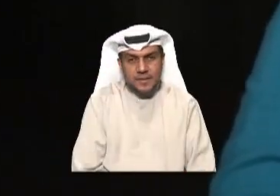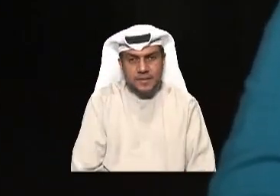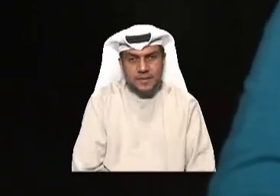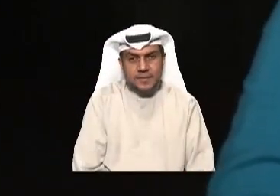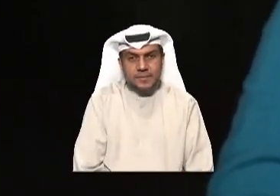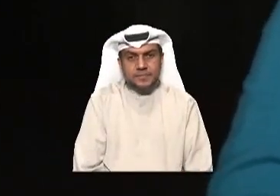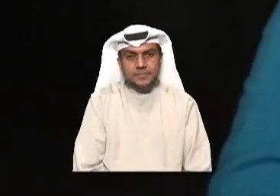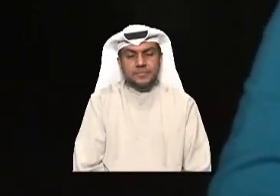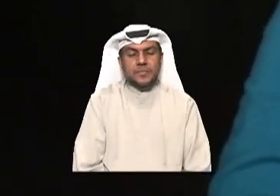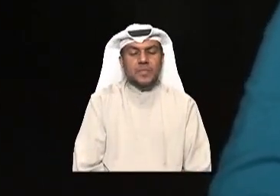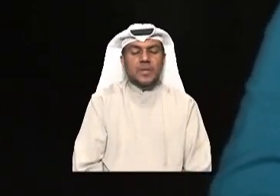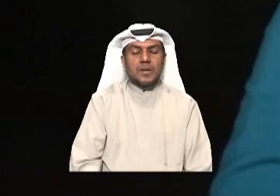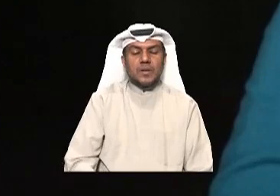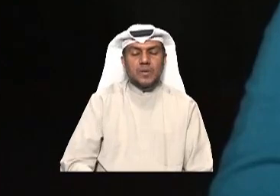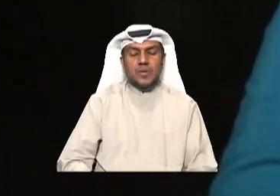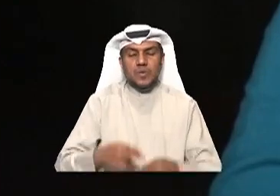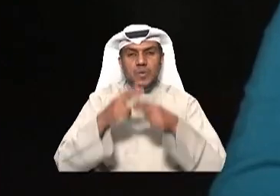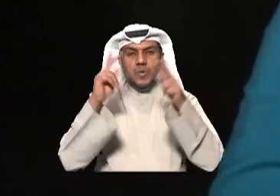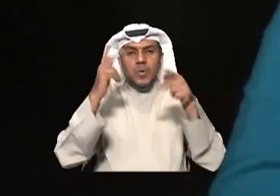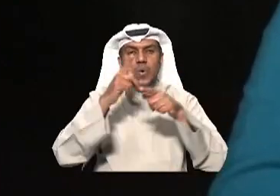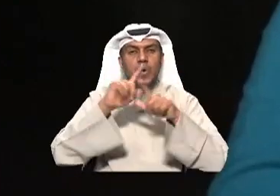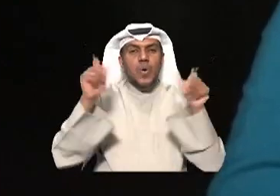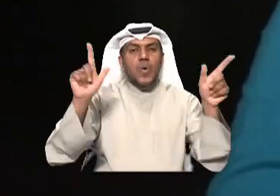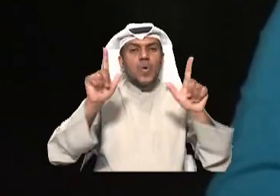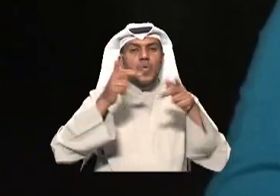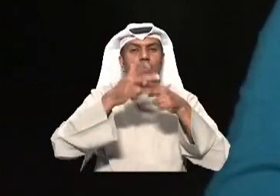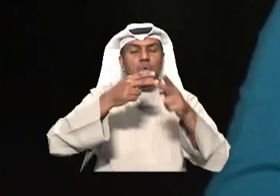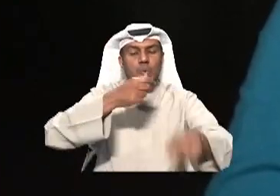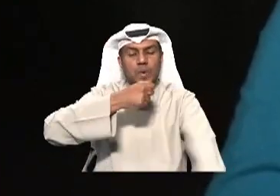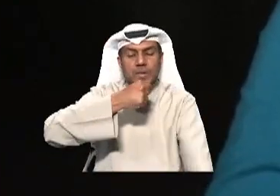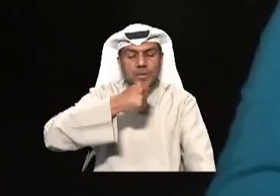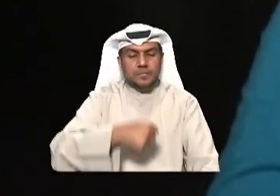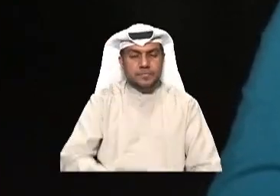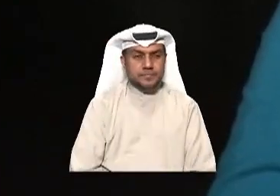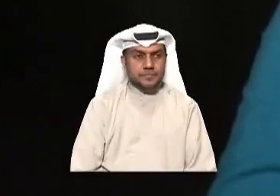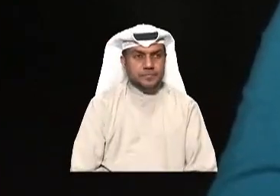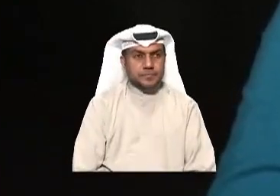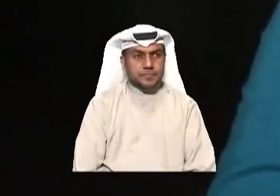السفارة الكويتية بالقاهرة، أمل مسعد، تلفزيون دولة الكويت.